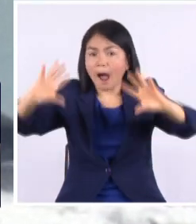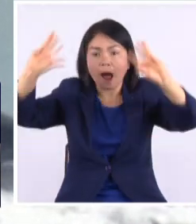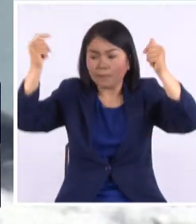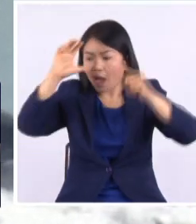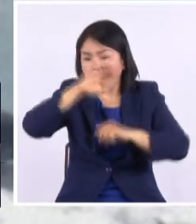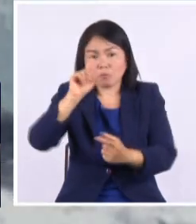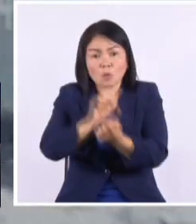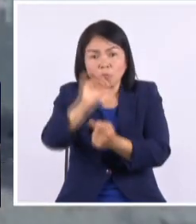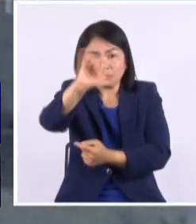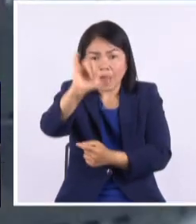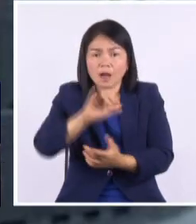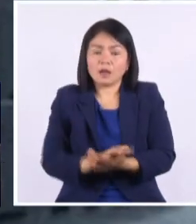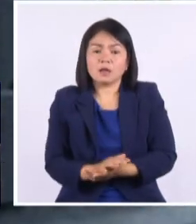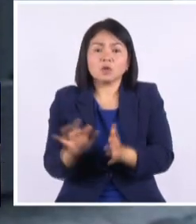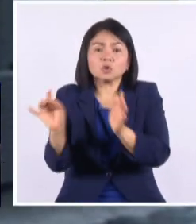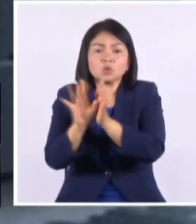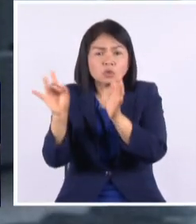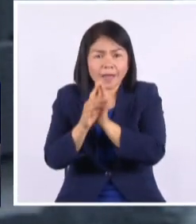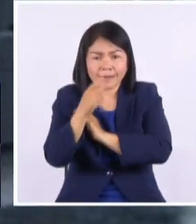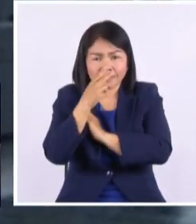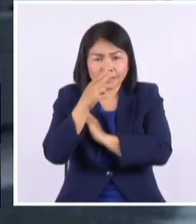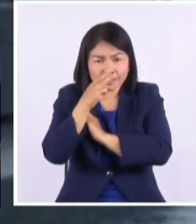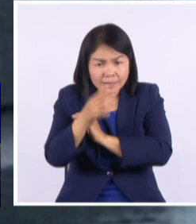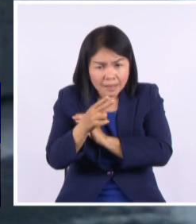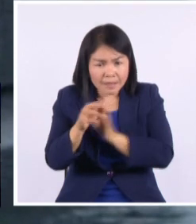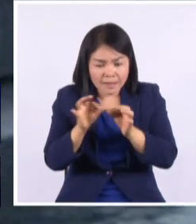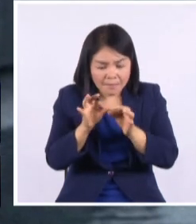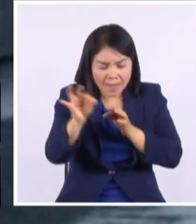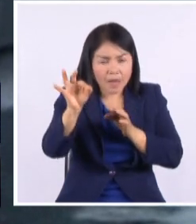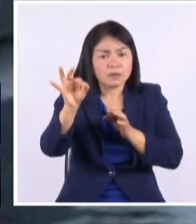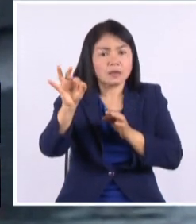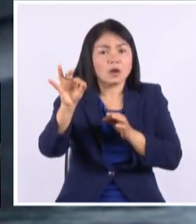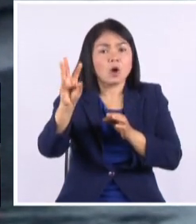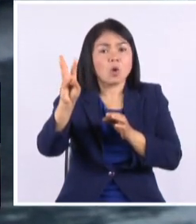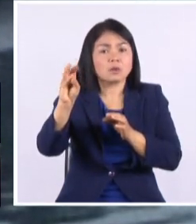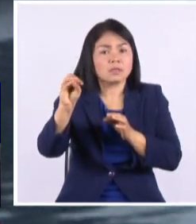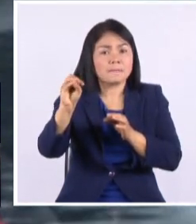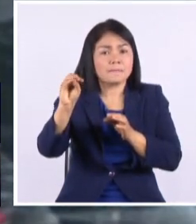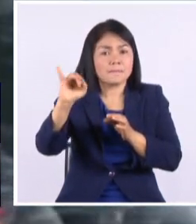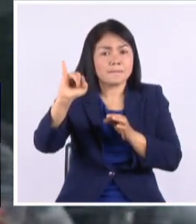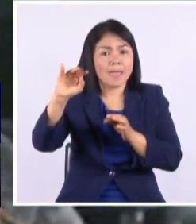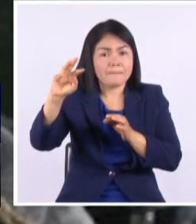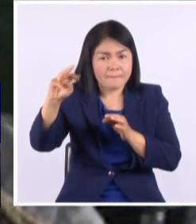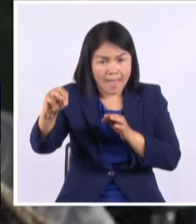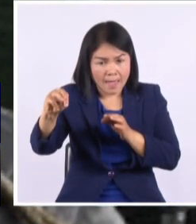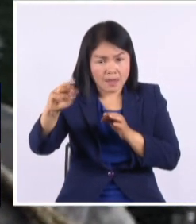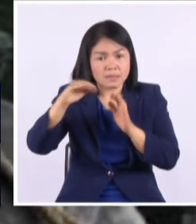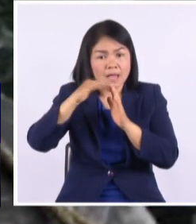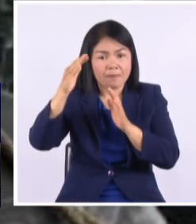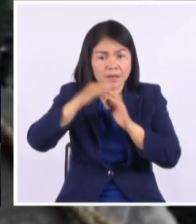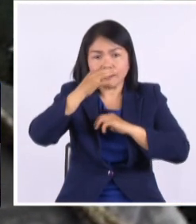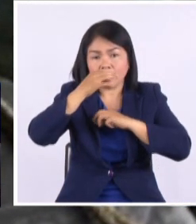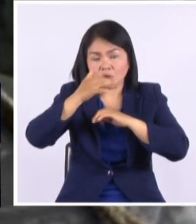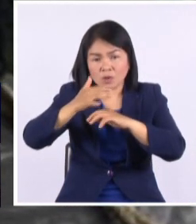รอยมีข้อมูลว่าพิกัดสุดท้ายของเดือนอันนี้กับอยู่ประมาณ60ไมล์หรือประมาณ 95กิโลเมตรในน่านน้ำทางเหนือของเกาะบาหลี